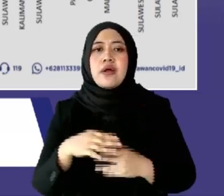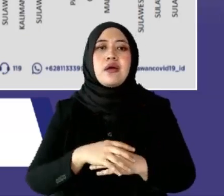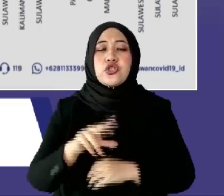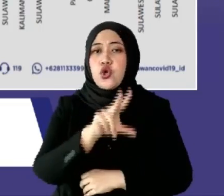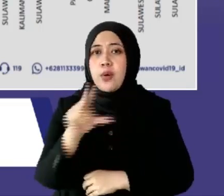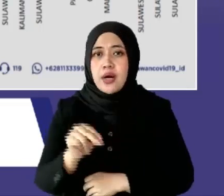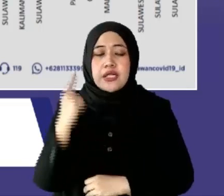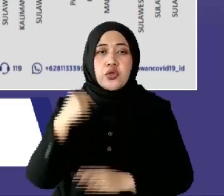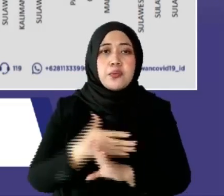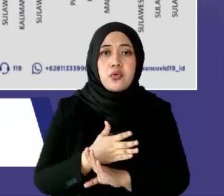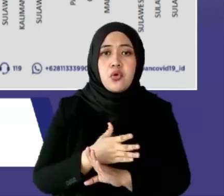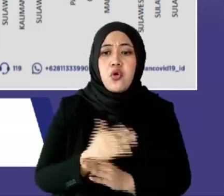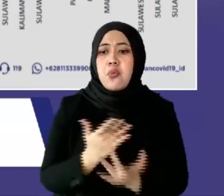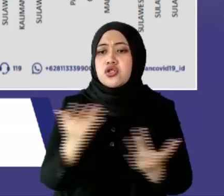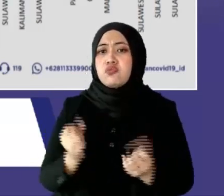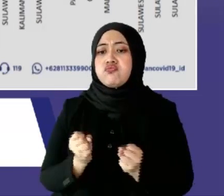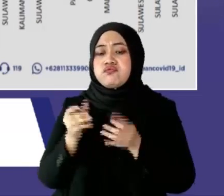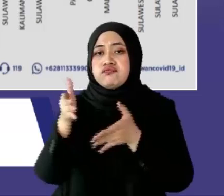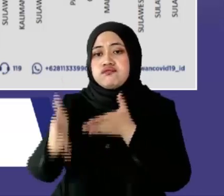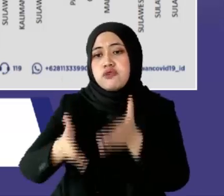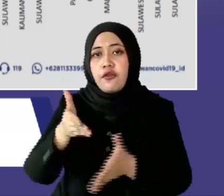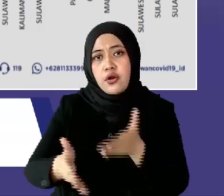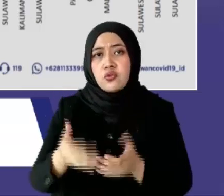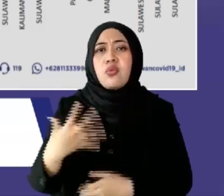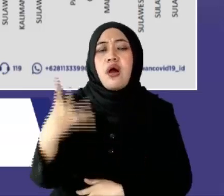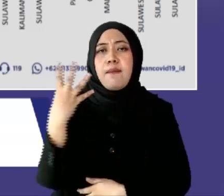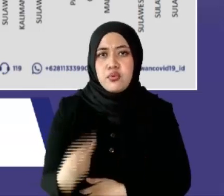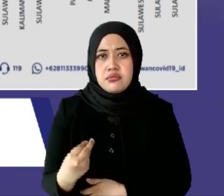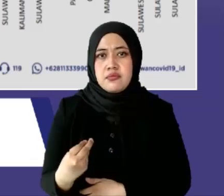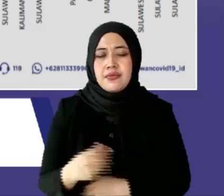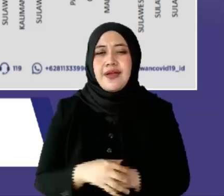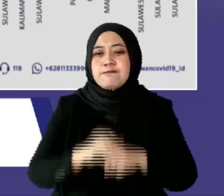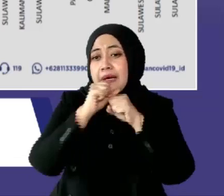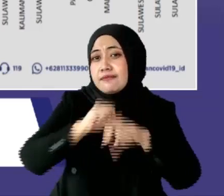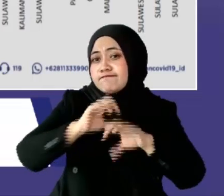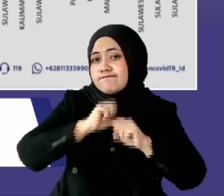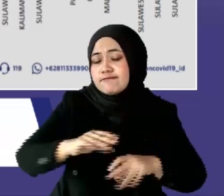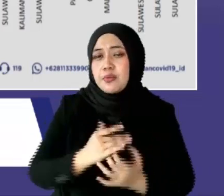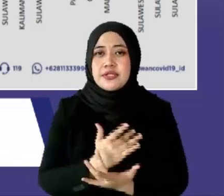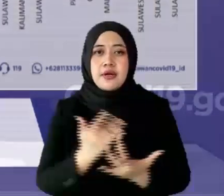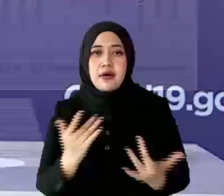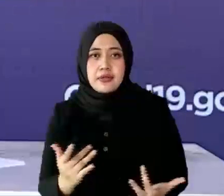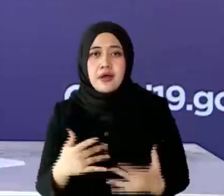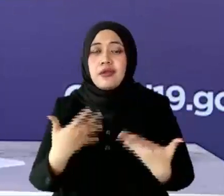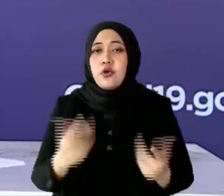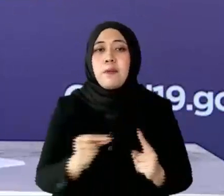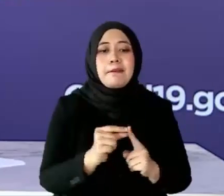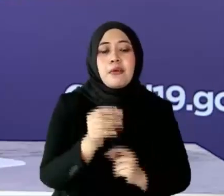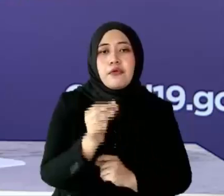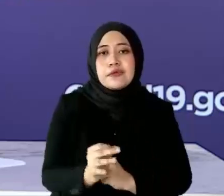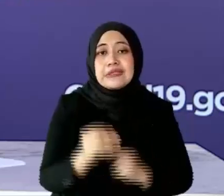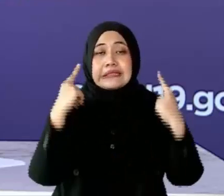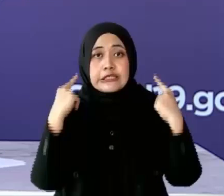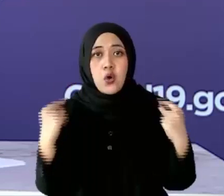Timur. Untuk itu, saya ingin menghimbau kepada khususnya pemerintah daerah dan masyarakat di provinsi-provinsi di